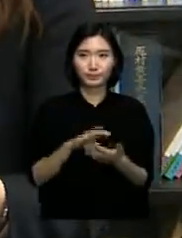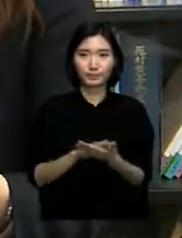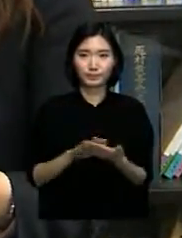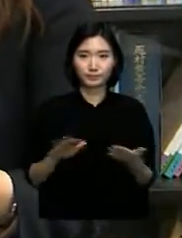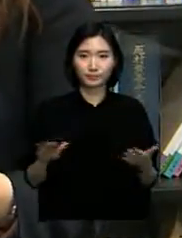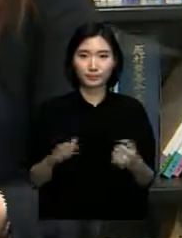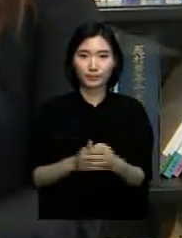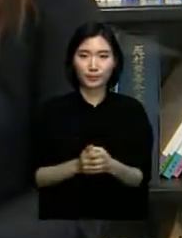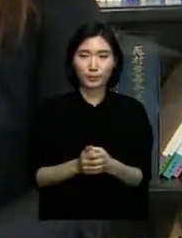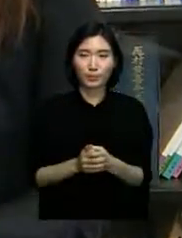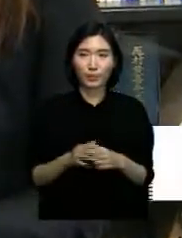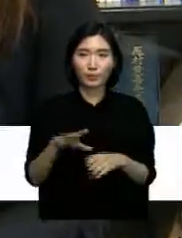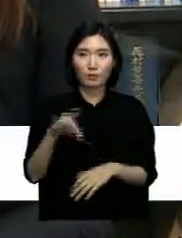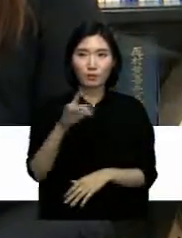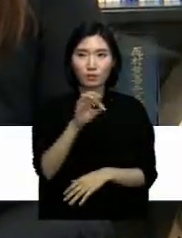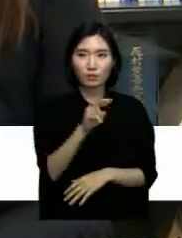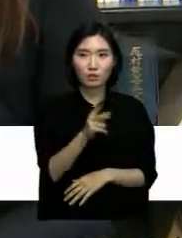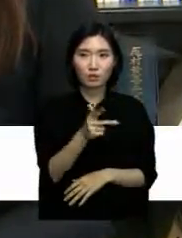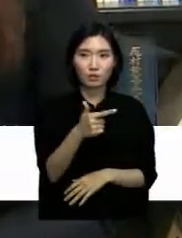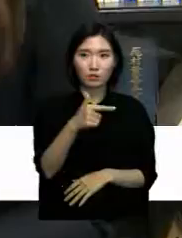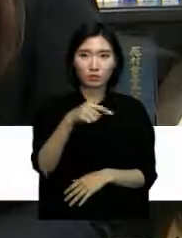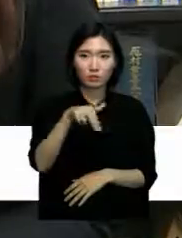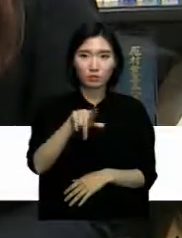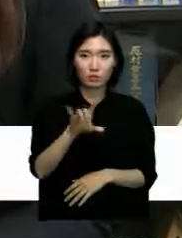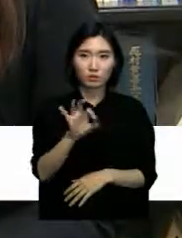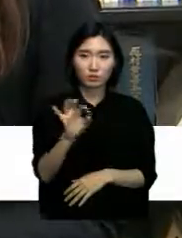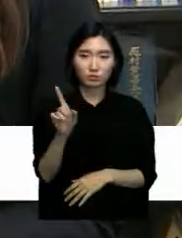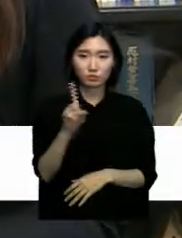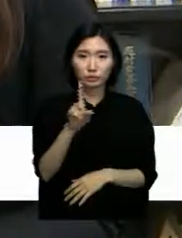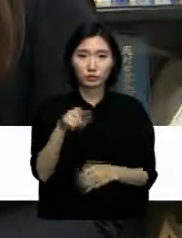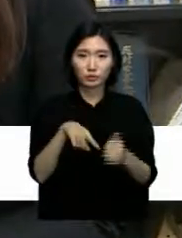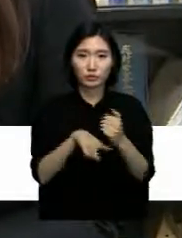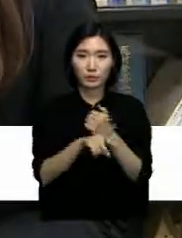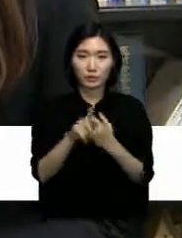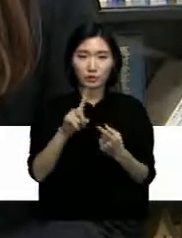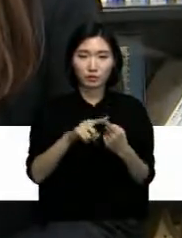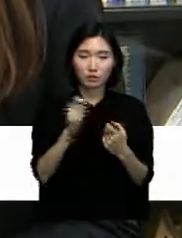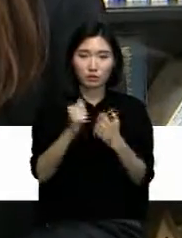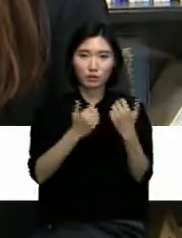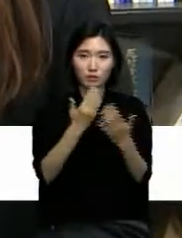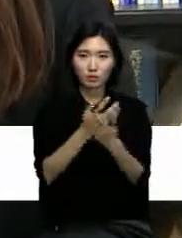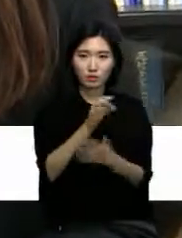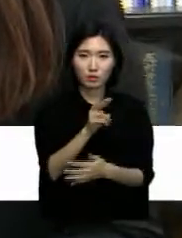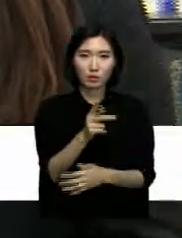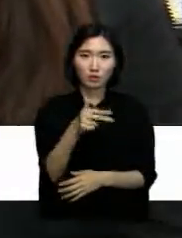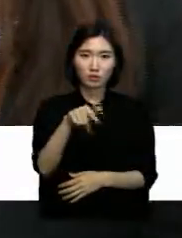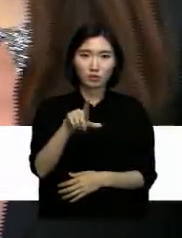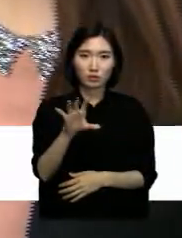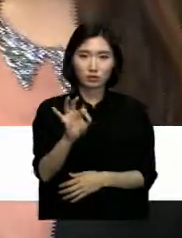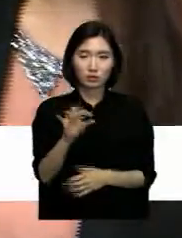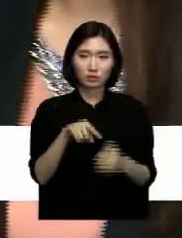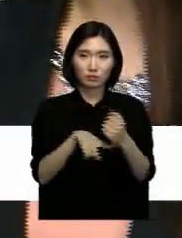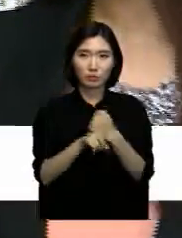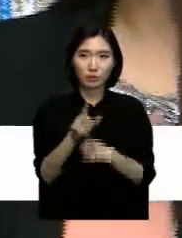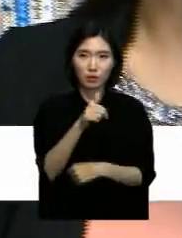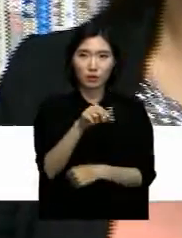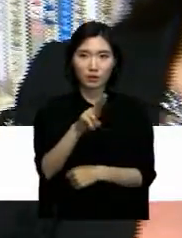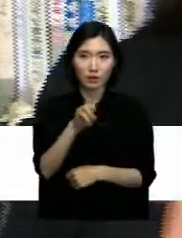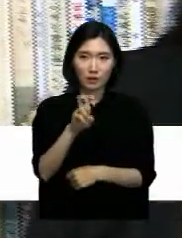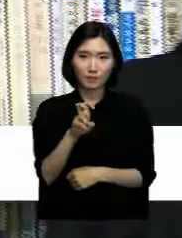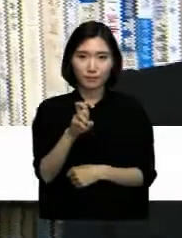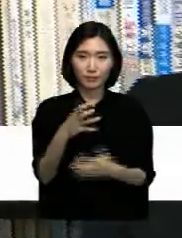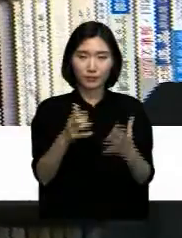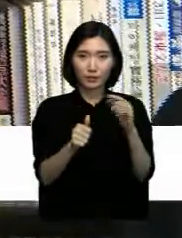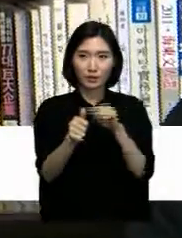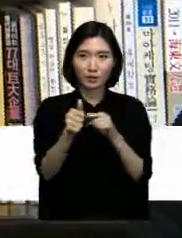네. 먼저 연정이라는 게 어떤 개념인지 좀 설명을 부탁드립니다. 네. 연정의 의미는 그 남경필